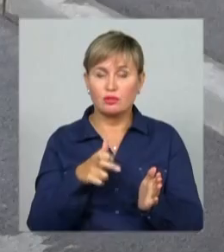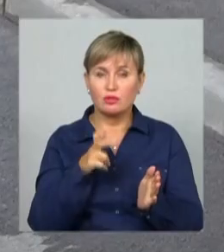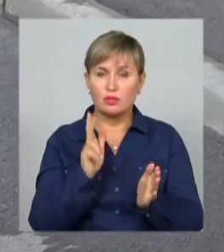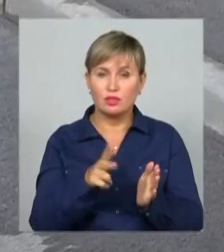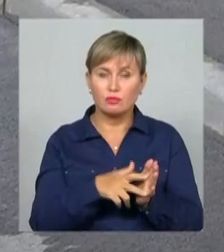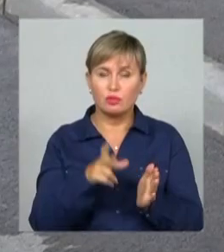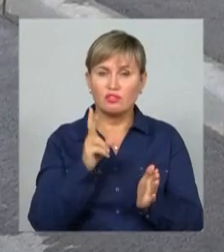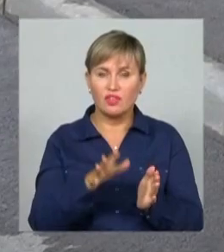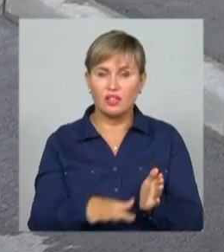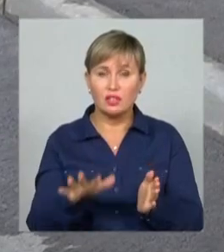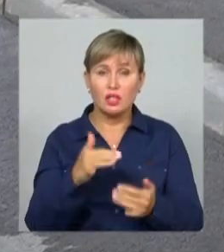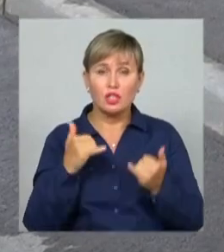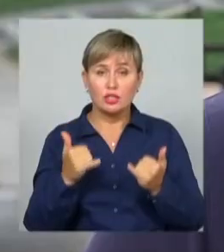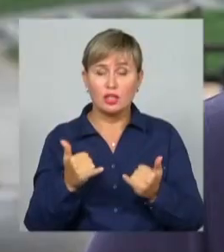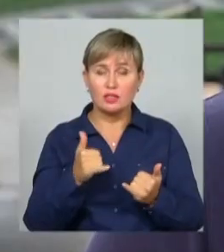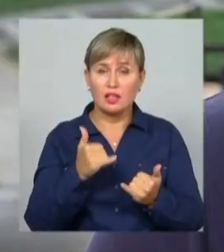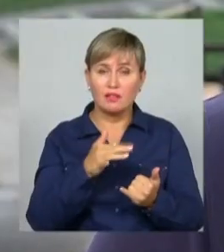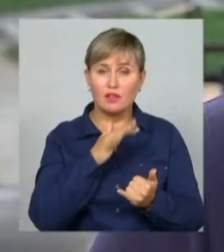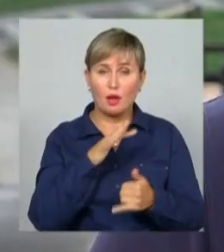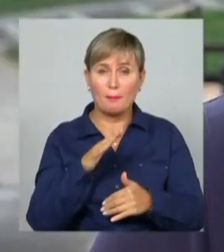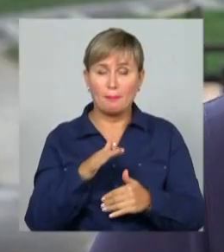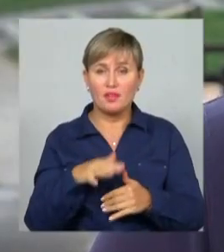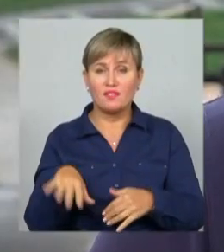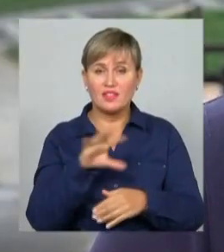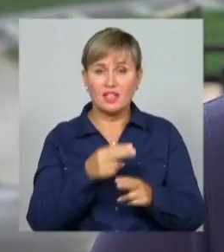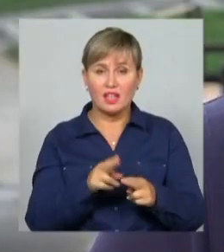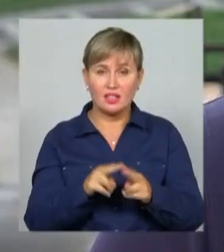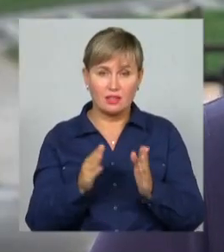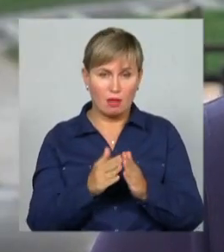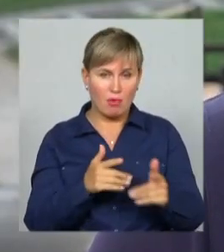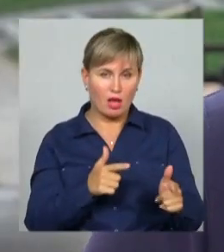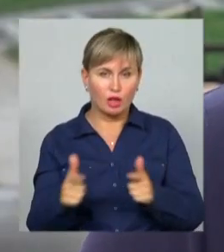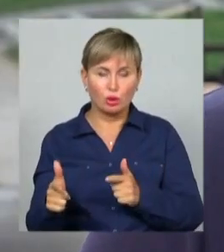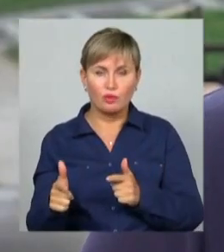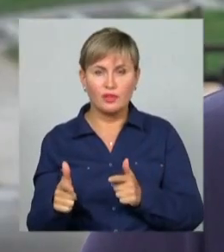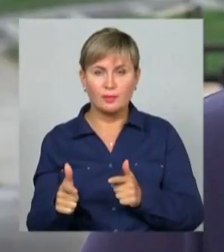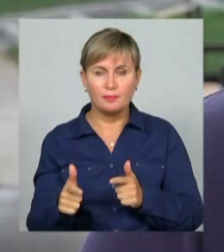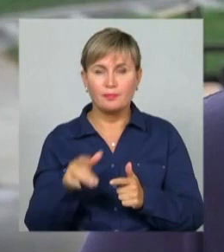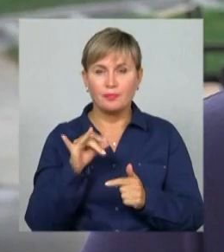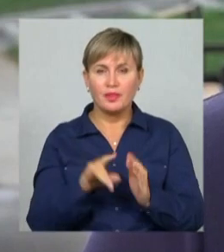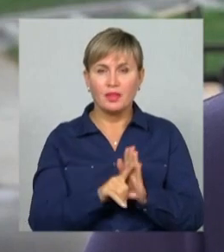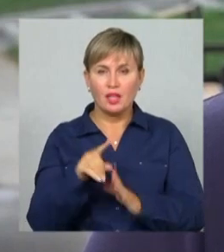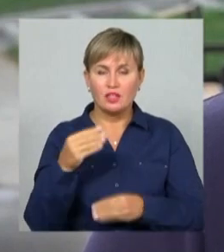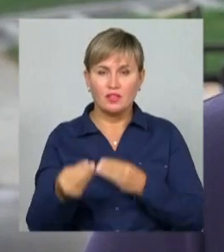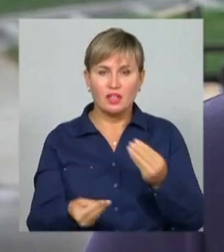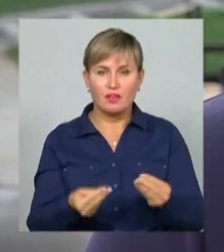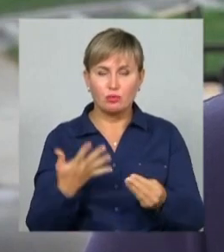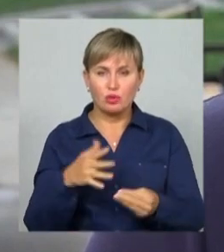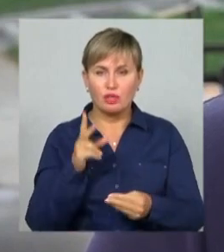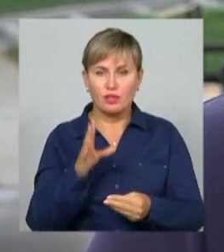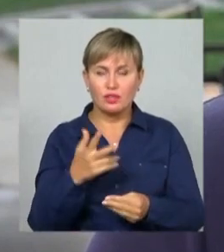3800 квартир. Сейчас, в данное время, практически все эти дома готовы. Начали выдавать уже